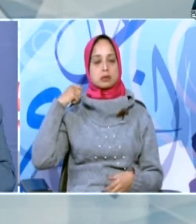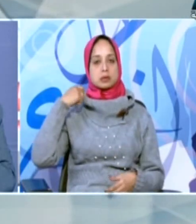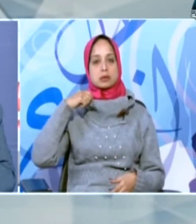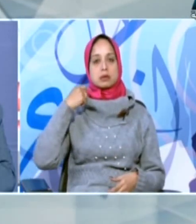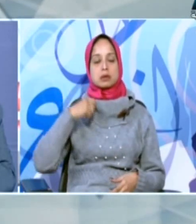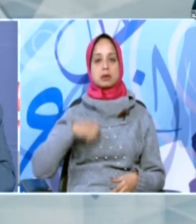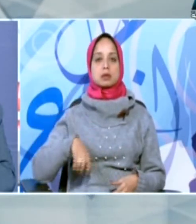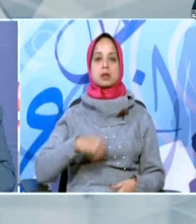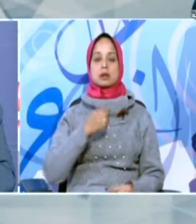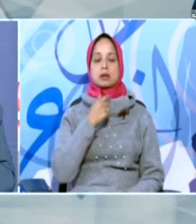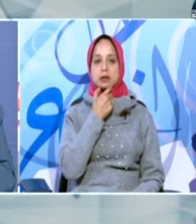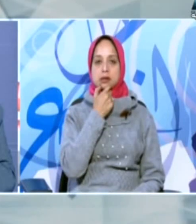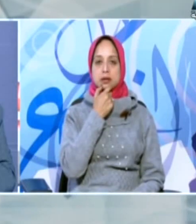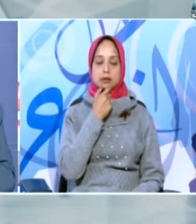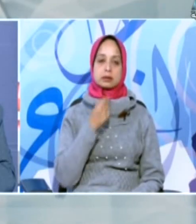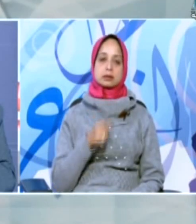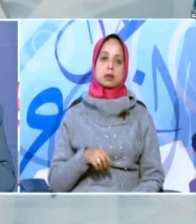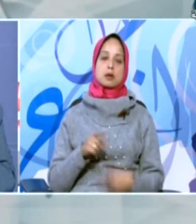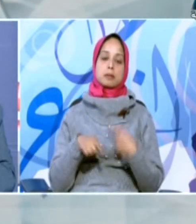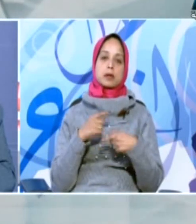بريطانيا مالها يا استاذ؟